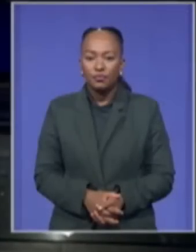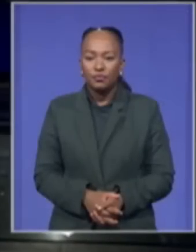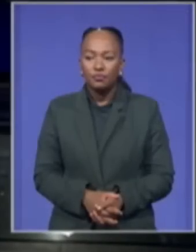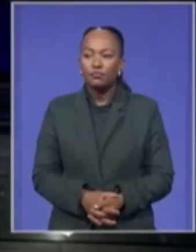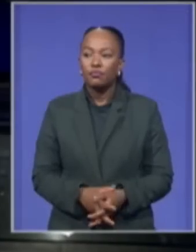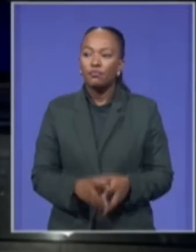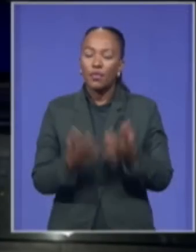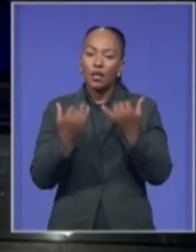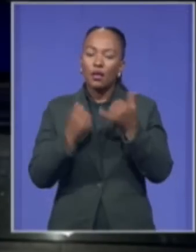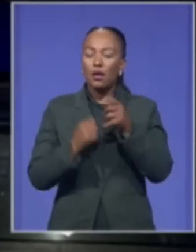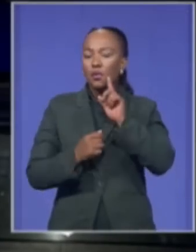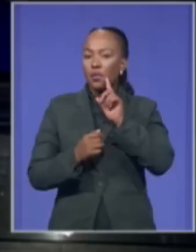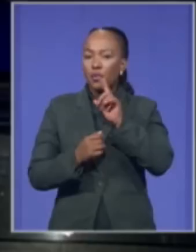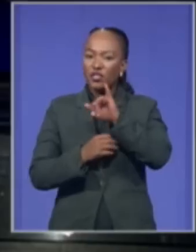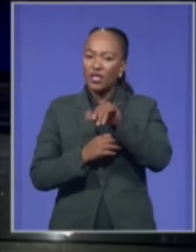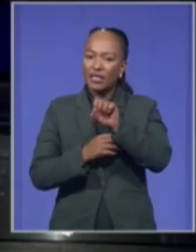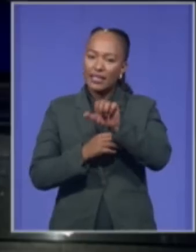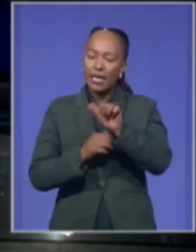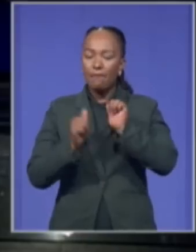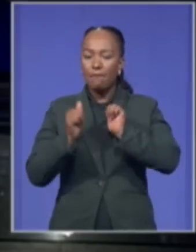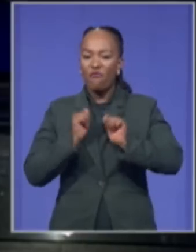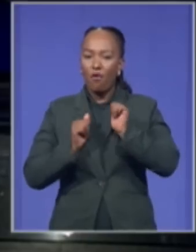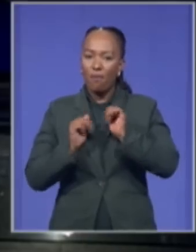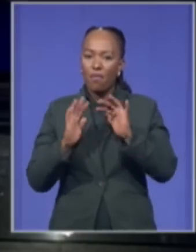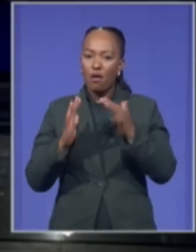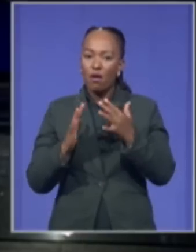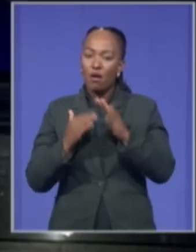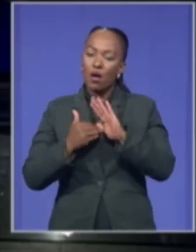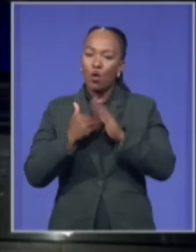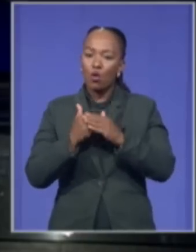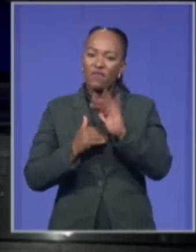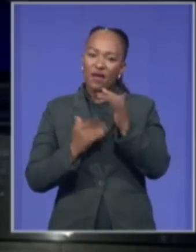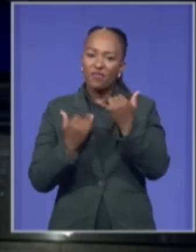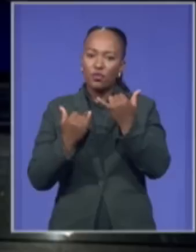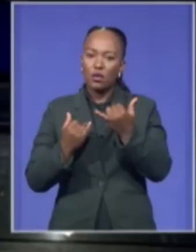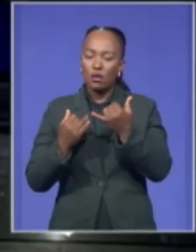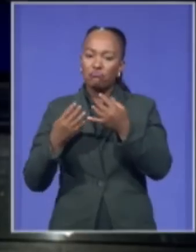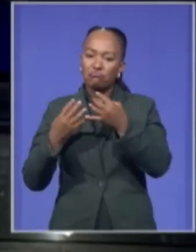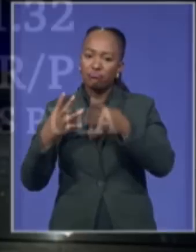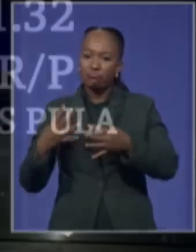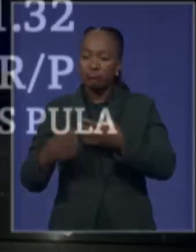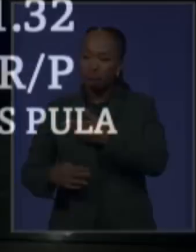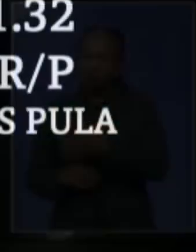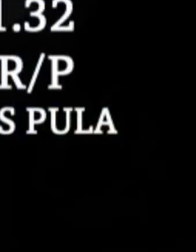Jwale ha re bone hore mebaraka e sebeditse jwang ha JSE kwalwa horeng ya bohlano.